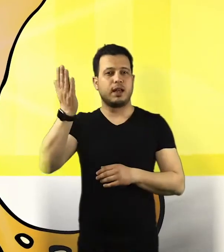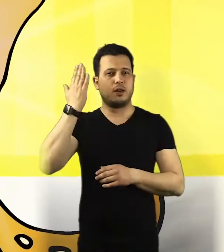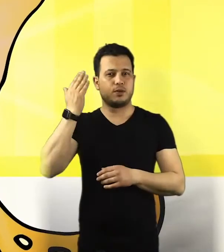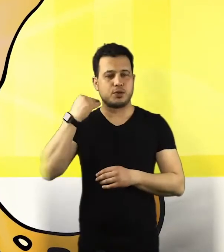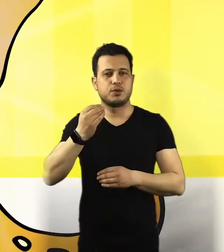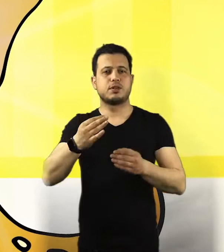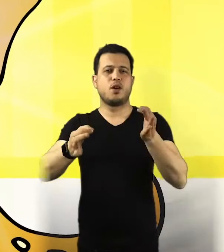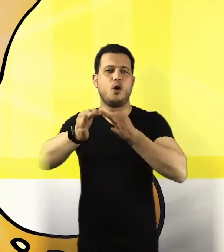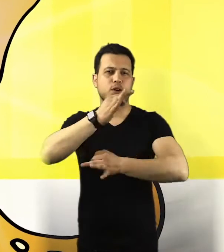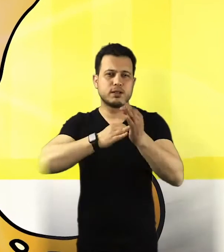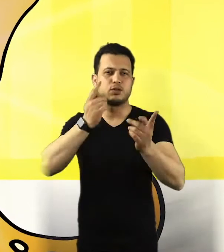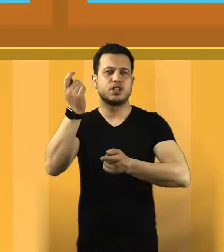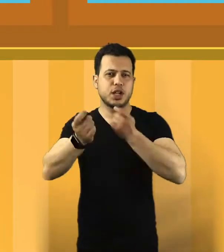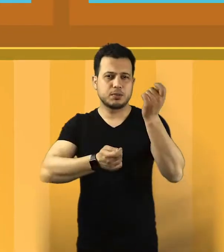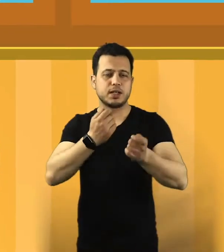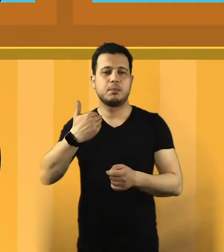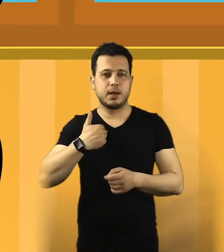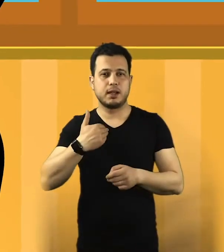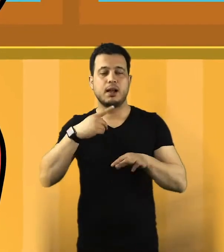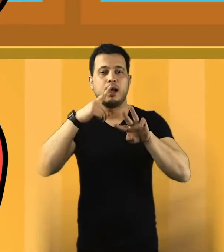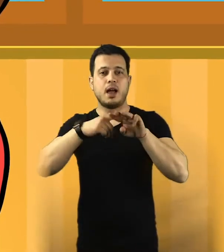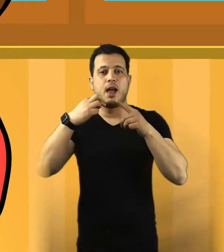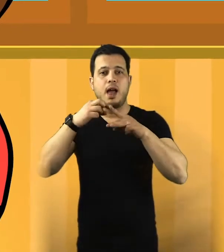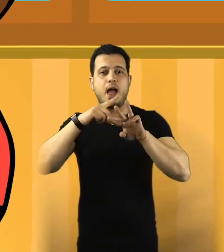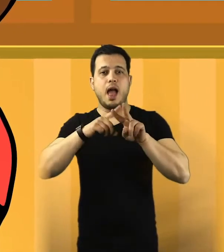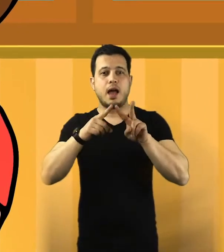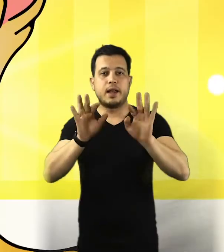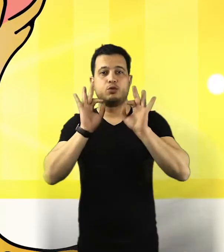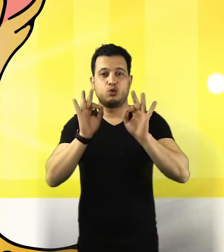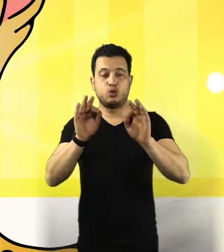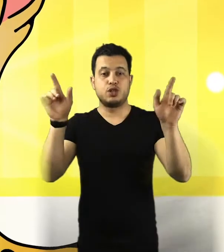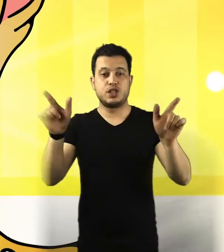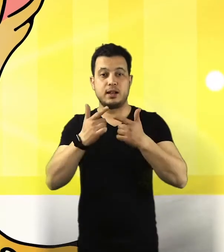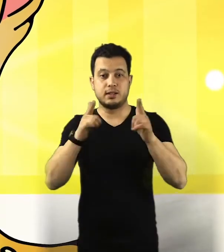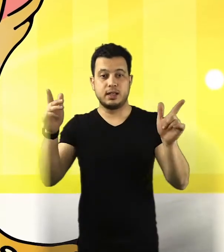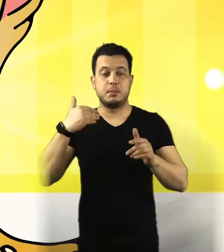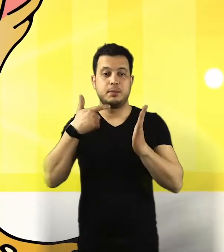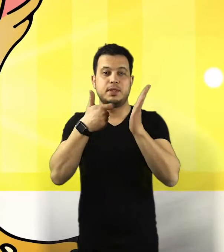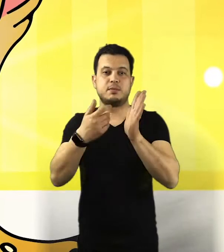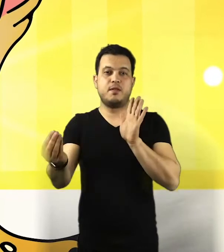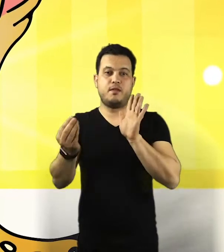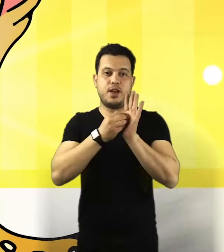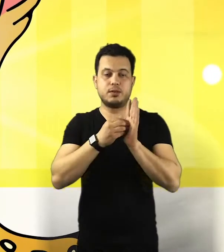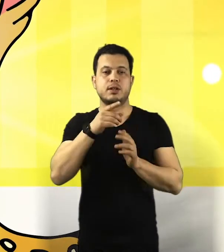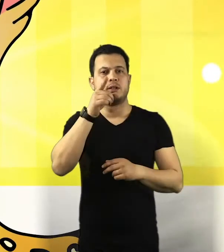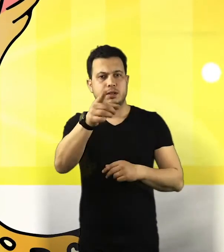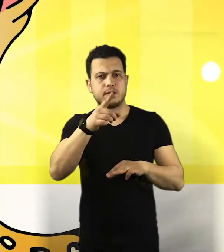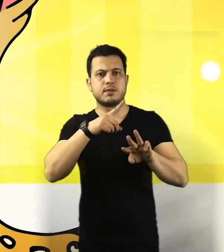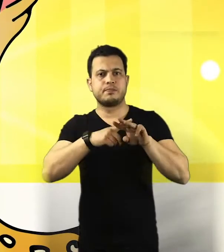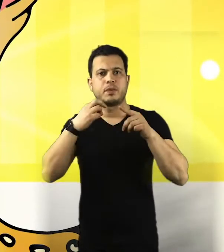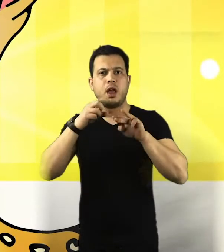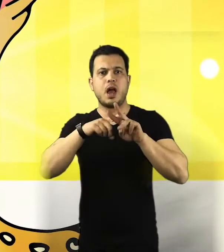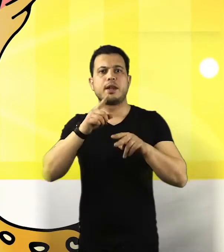dünyaya geldiğim için vermiş Eren Günü Şenliği mi? Nasıl yani, bilmiyor musunuz? Her yıl